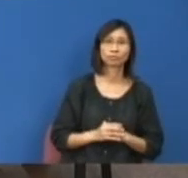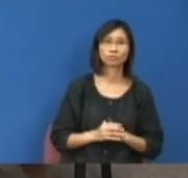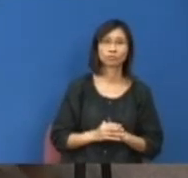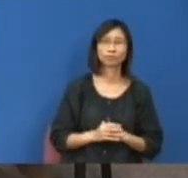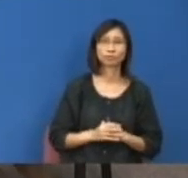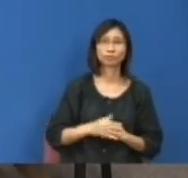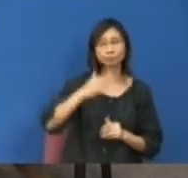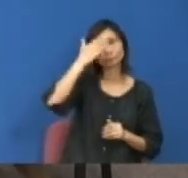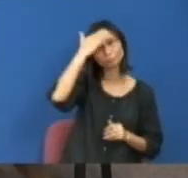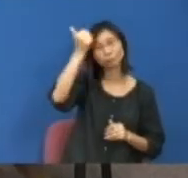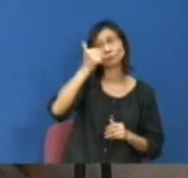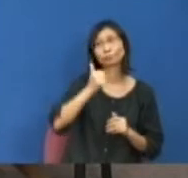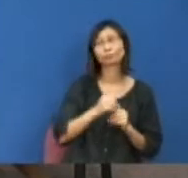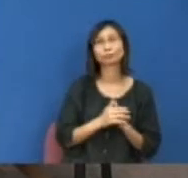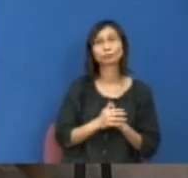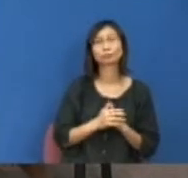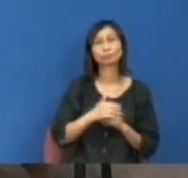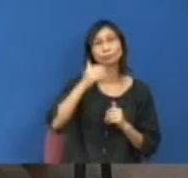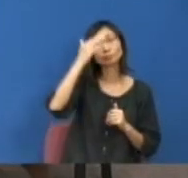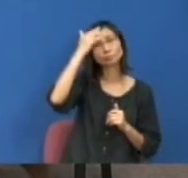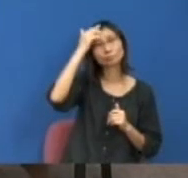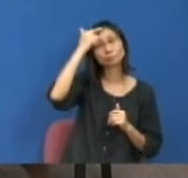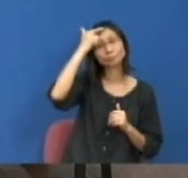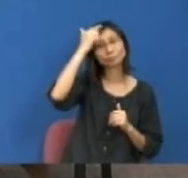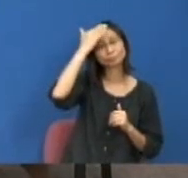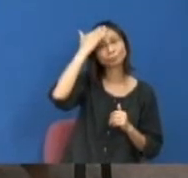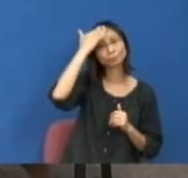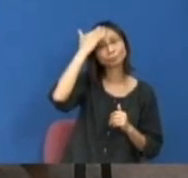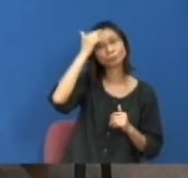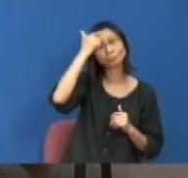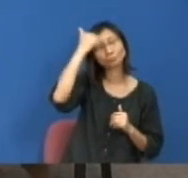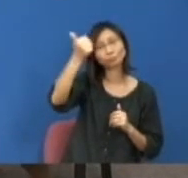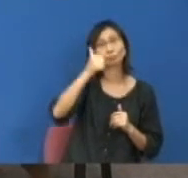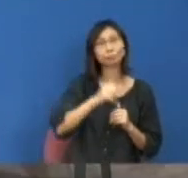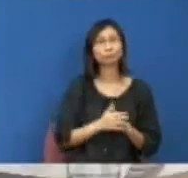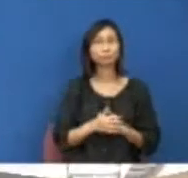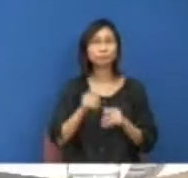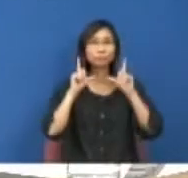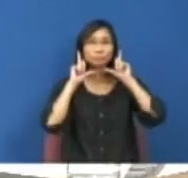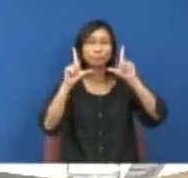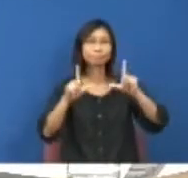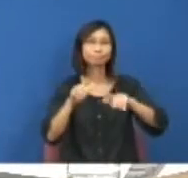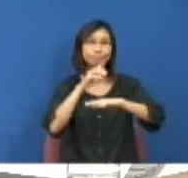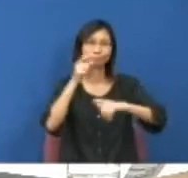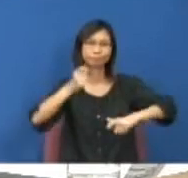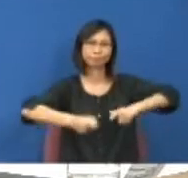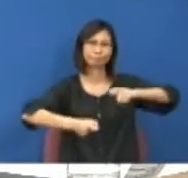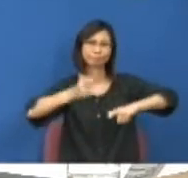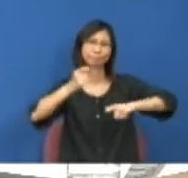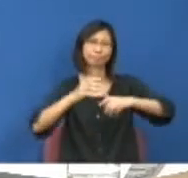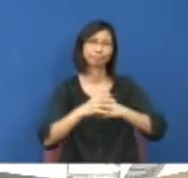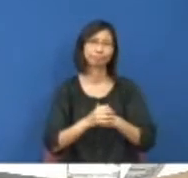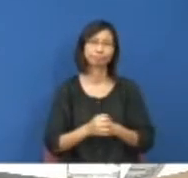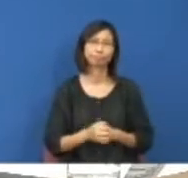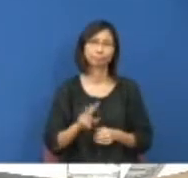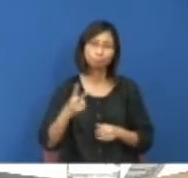理性訴諸他們當時的所謂理性，亦都是訴諸於這個平等的概念。當然當時都很不平等，大家知道，即